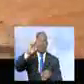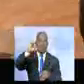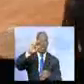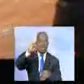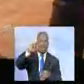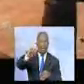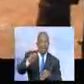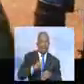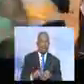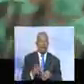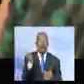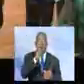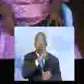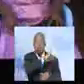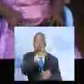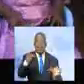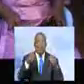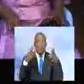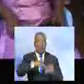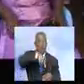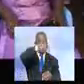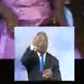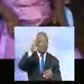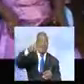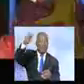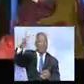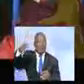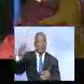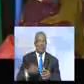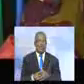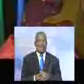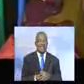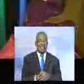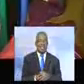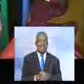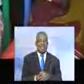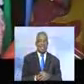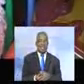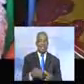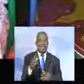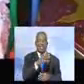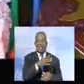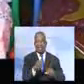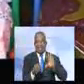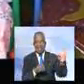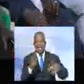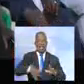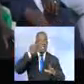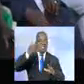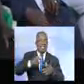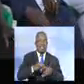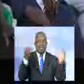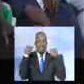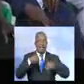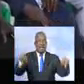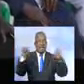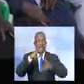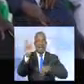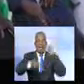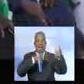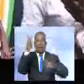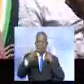Libéria. L'objectif est cette tournée des représentants de l'hémicycle ivoirien, investir le terrain pour sensibiliser et faire comprendre à la population